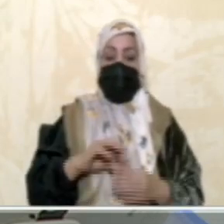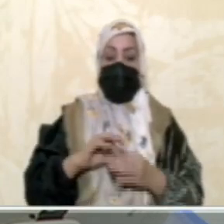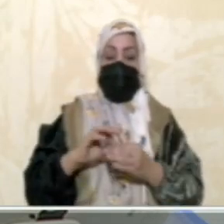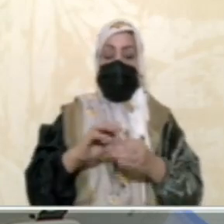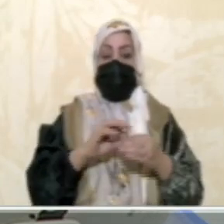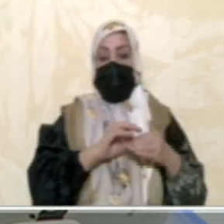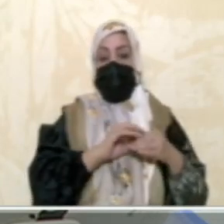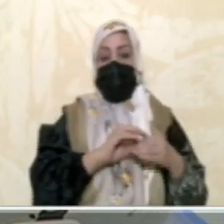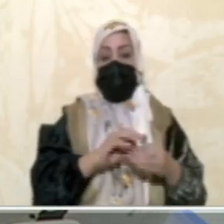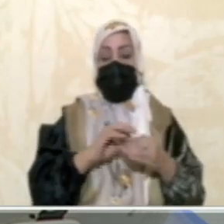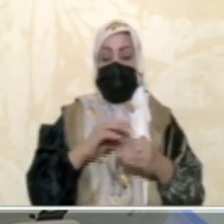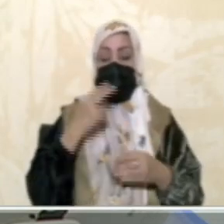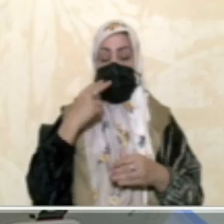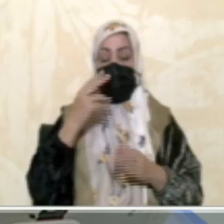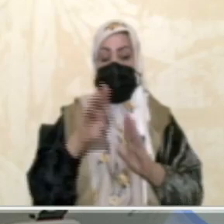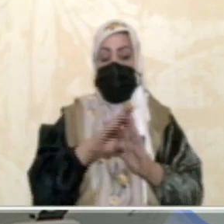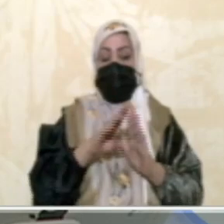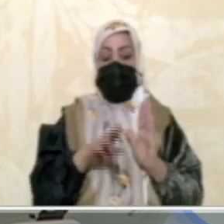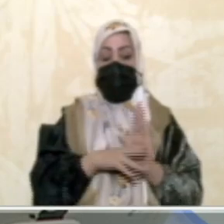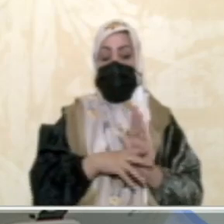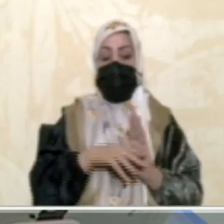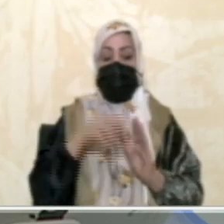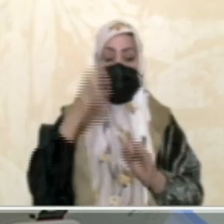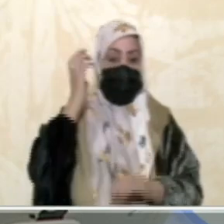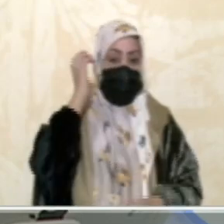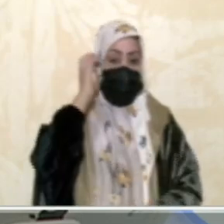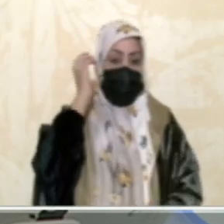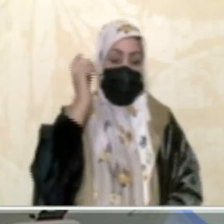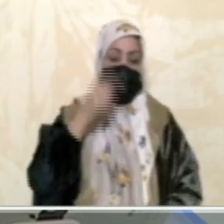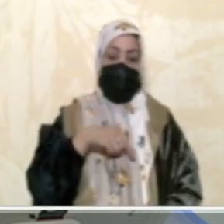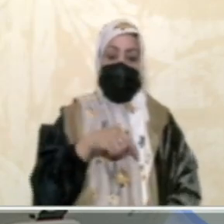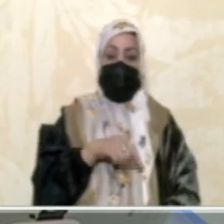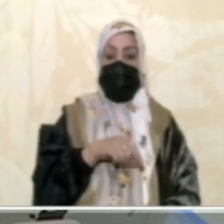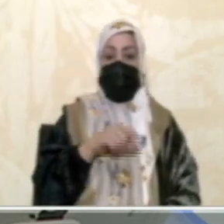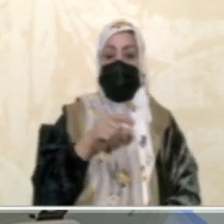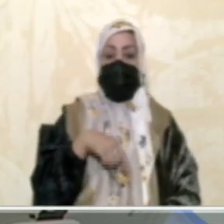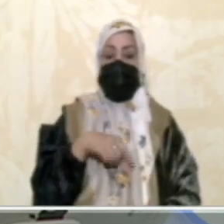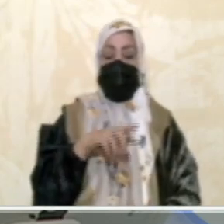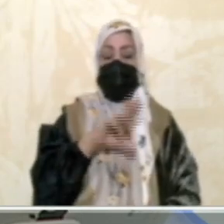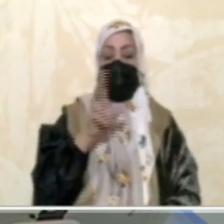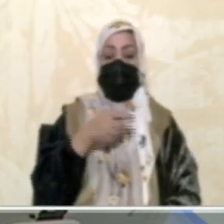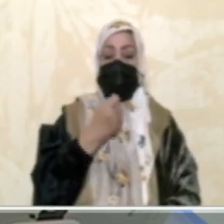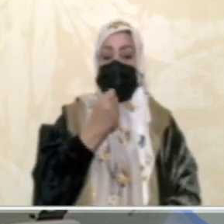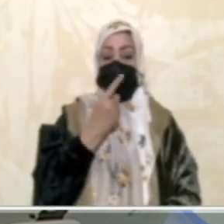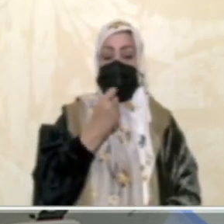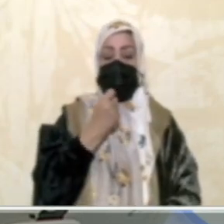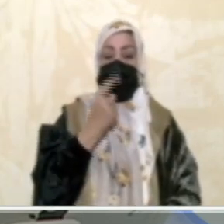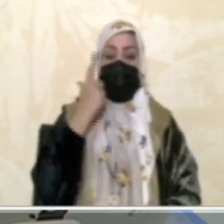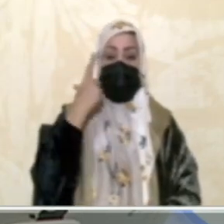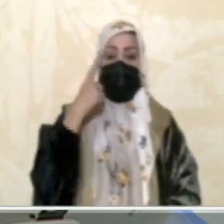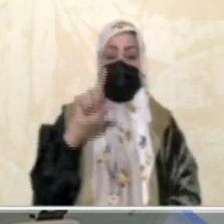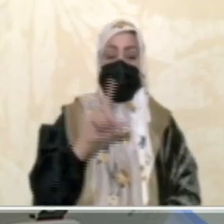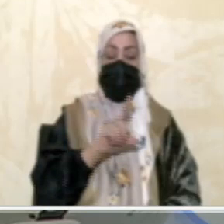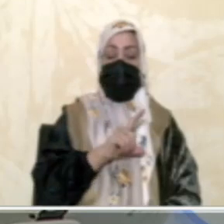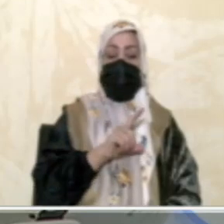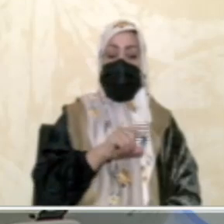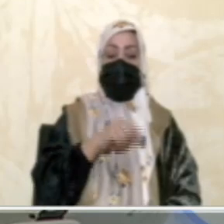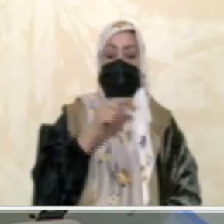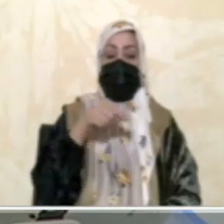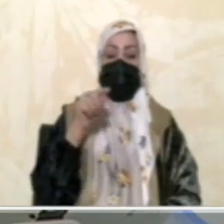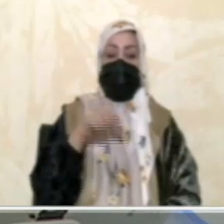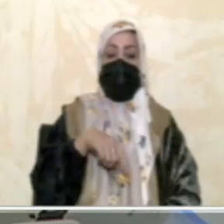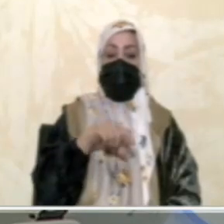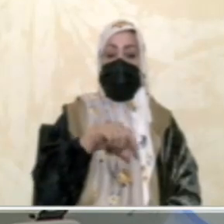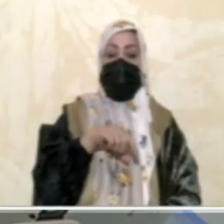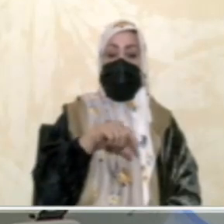عبر اثير راديو داري الافتاء الليبيه على التردد المعروف اذا من